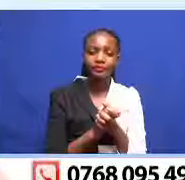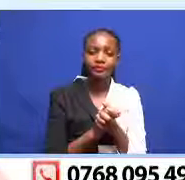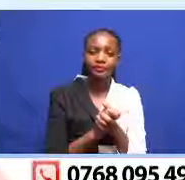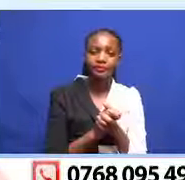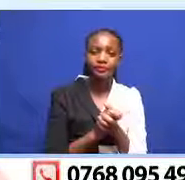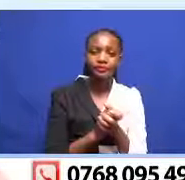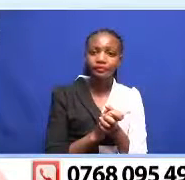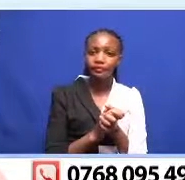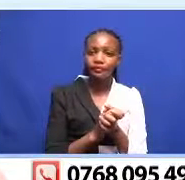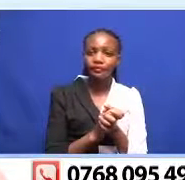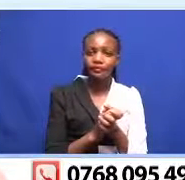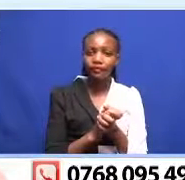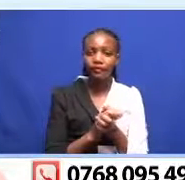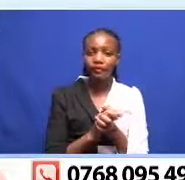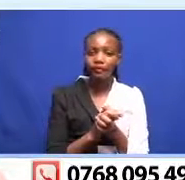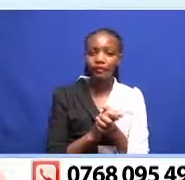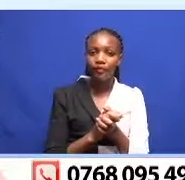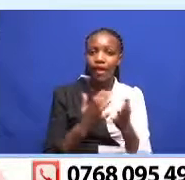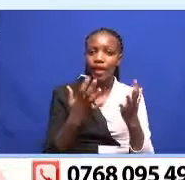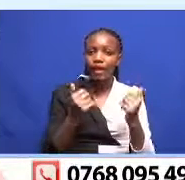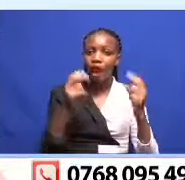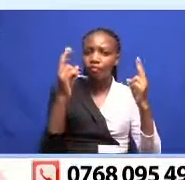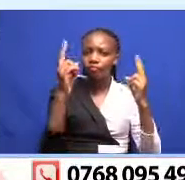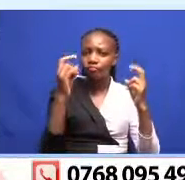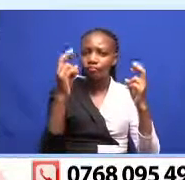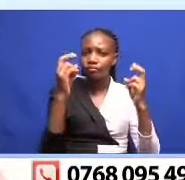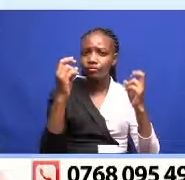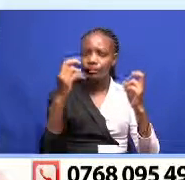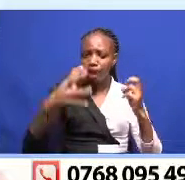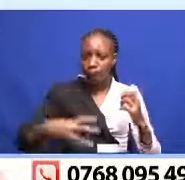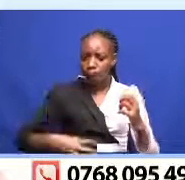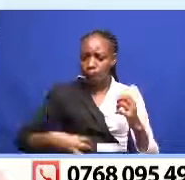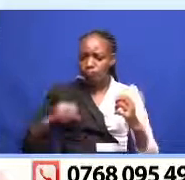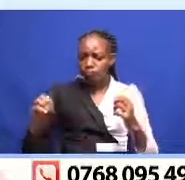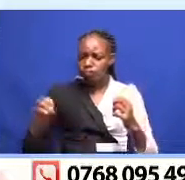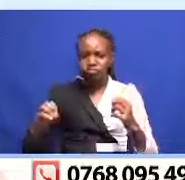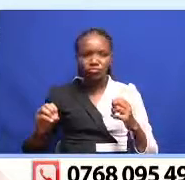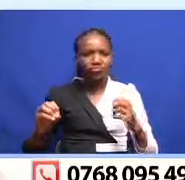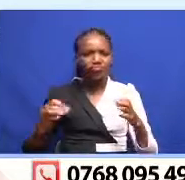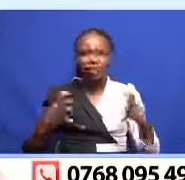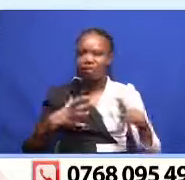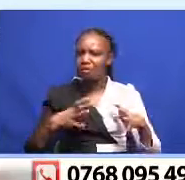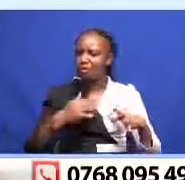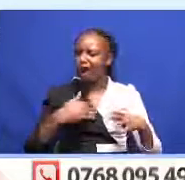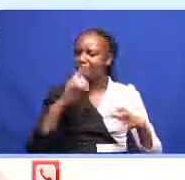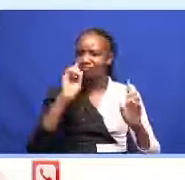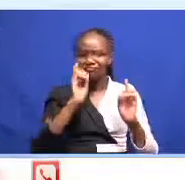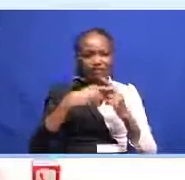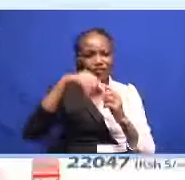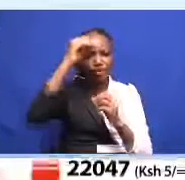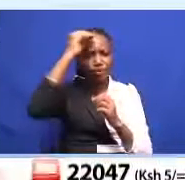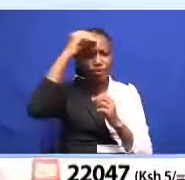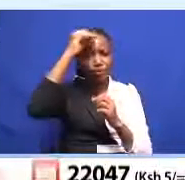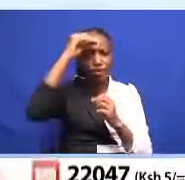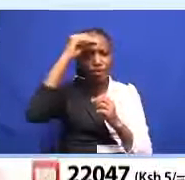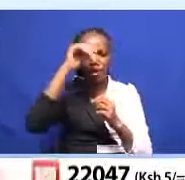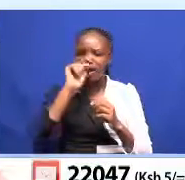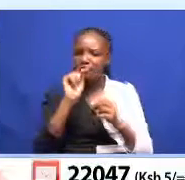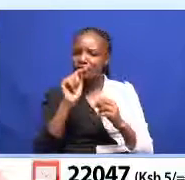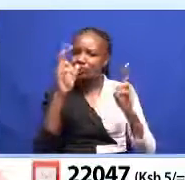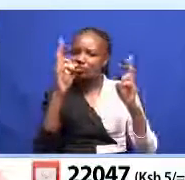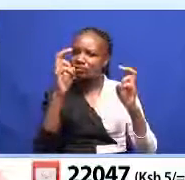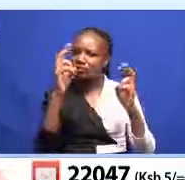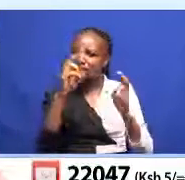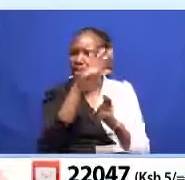Mswada unaojadili wa viaji mimba umeibua hisia kali miongoni mwa makundi ya Wakenya. Mswada huo ambao uko